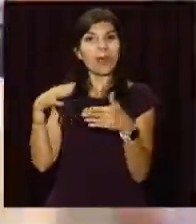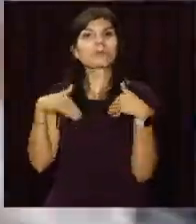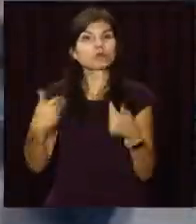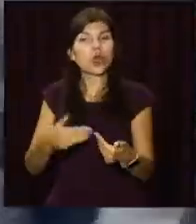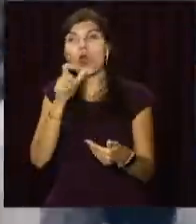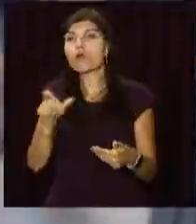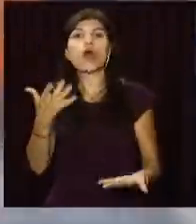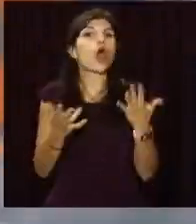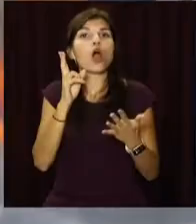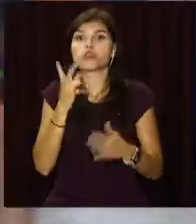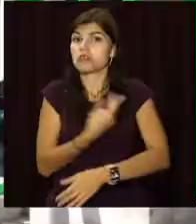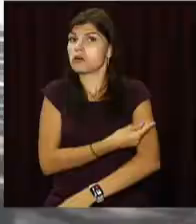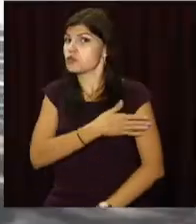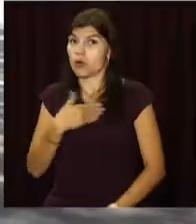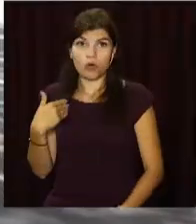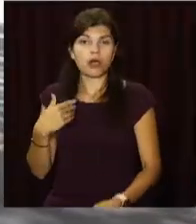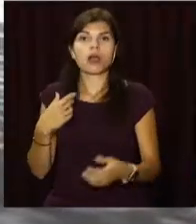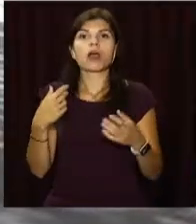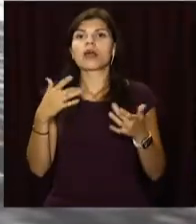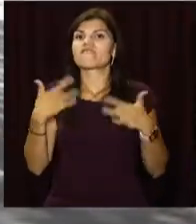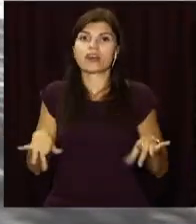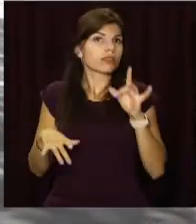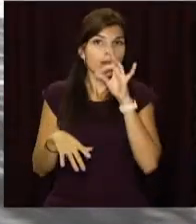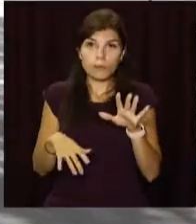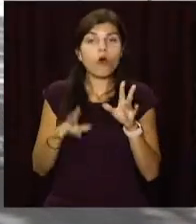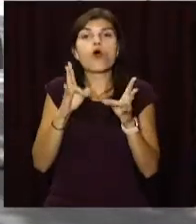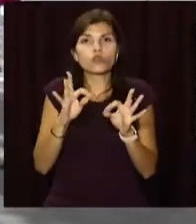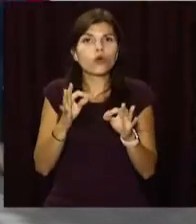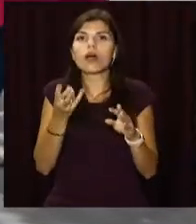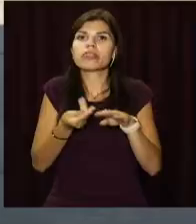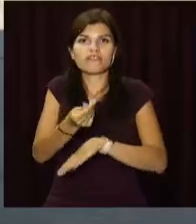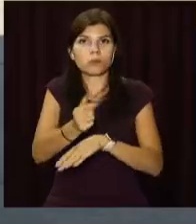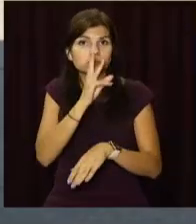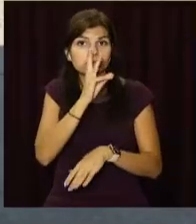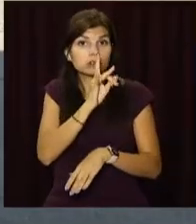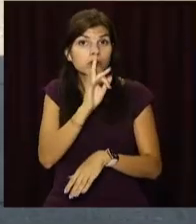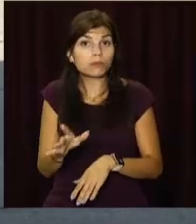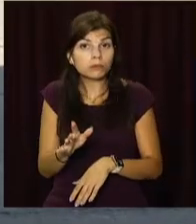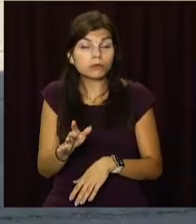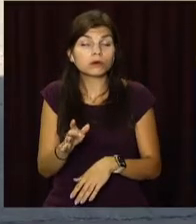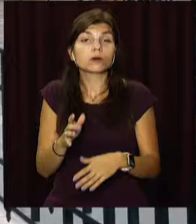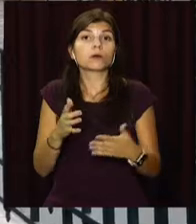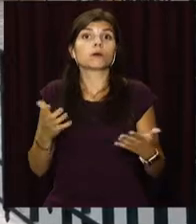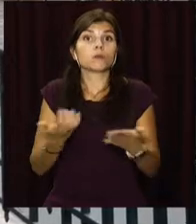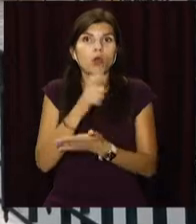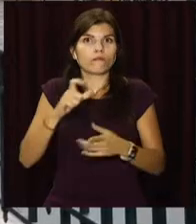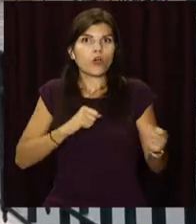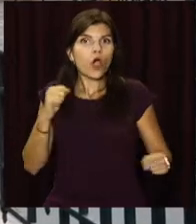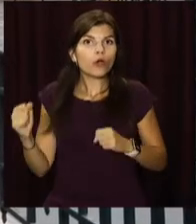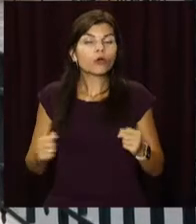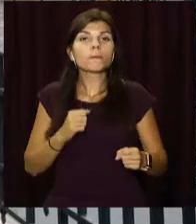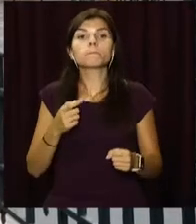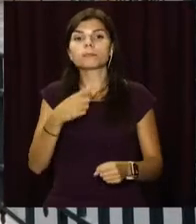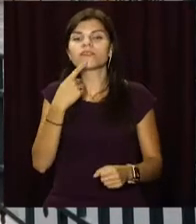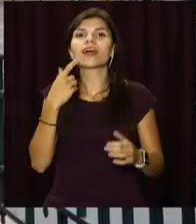людей, які не хочуть щепитися, не звільнятимуть, а лише не виплачуватимуть зарплату. Крім того, із серпня для походів